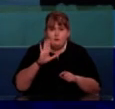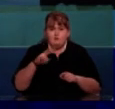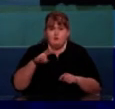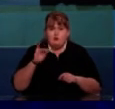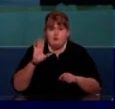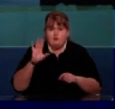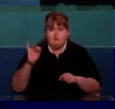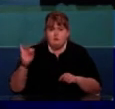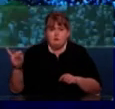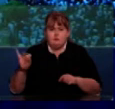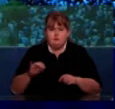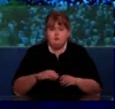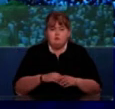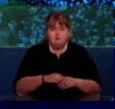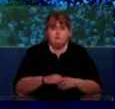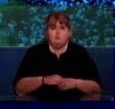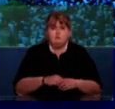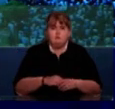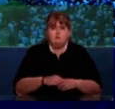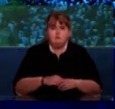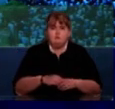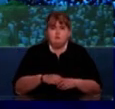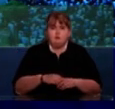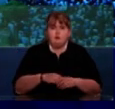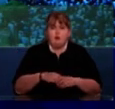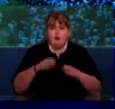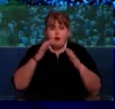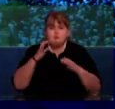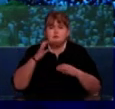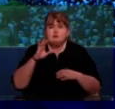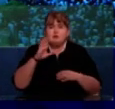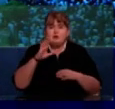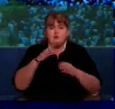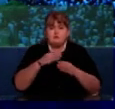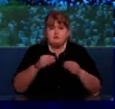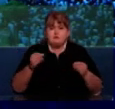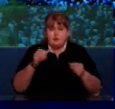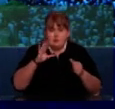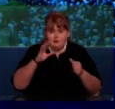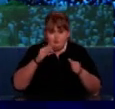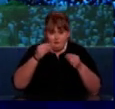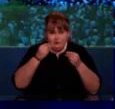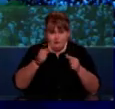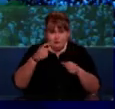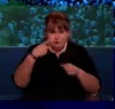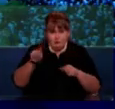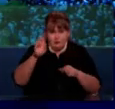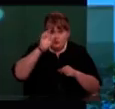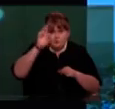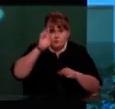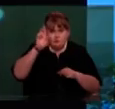Арабская весна повлияло и на другие государства